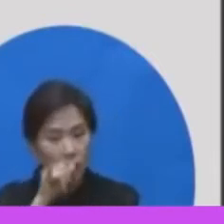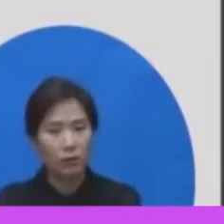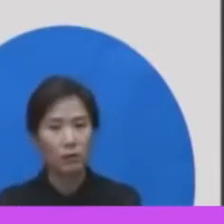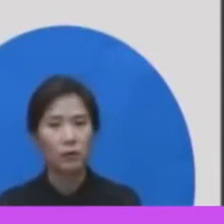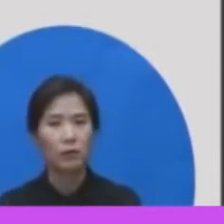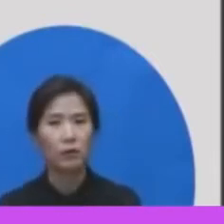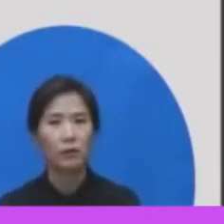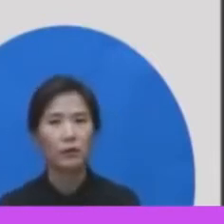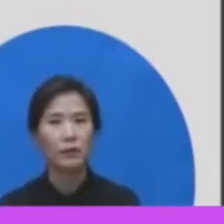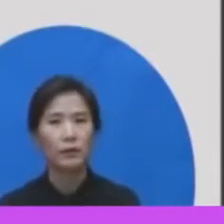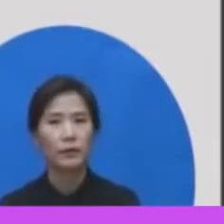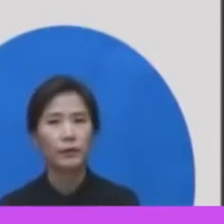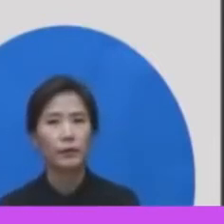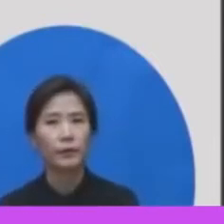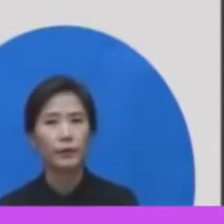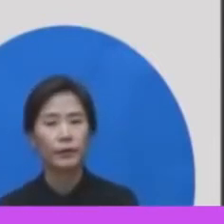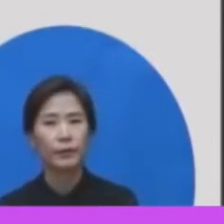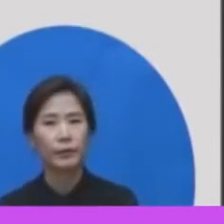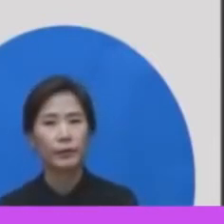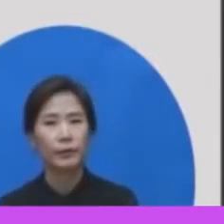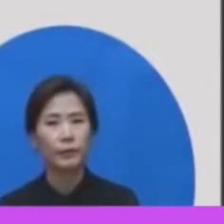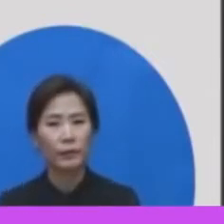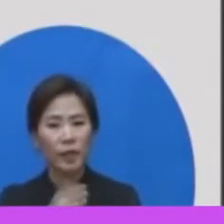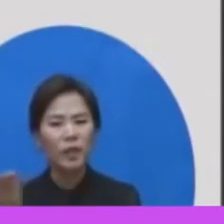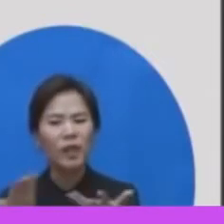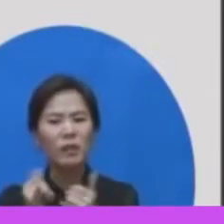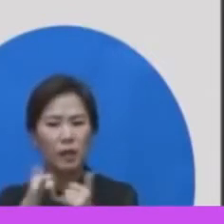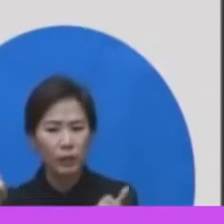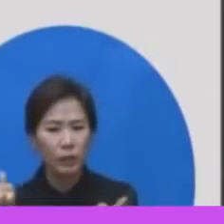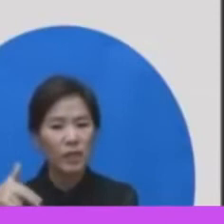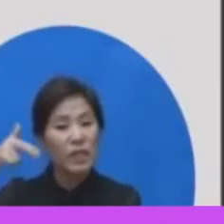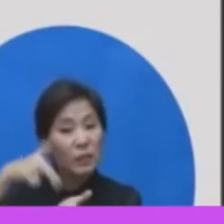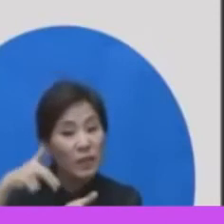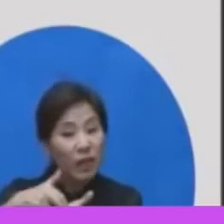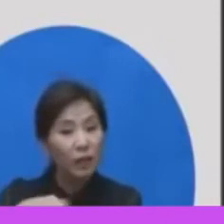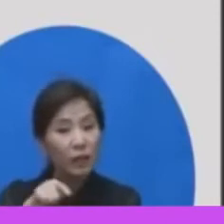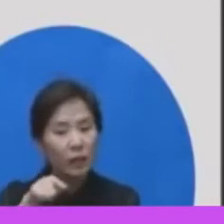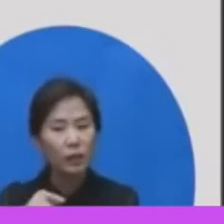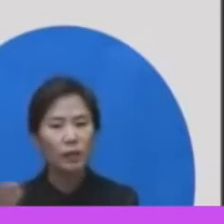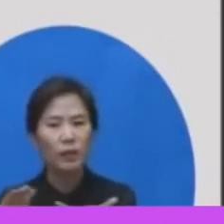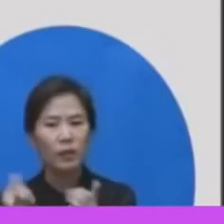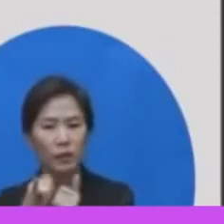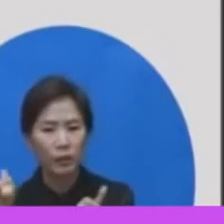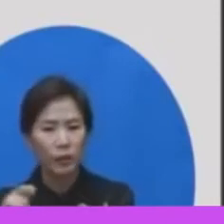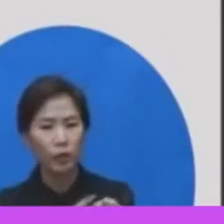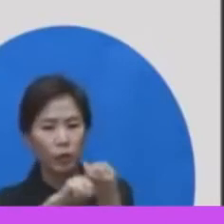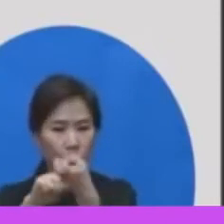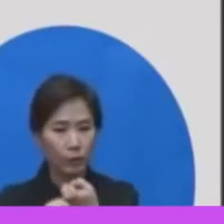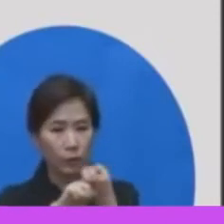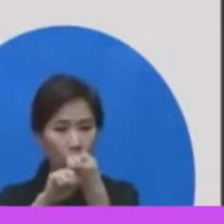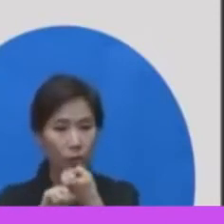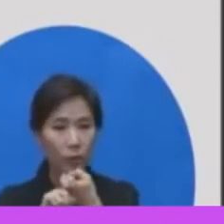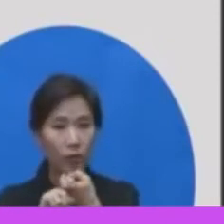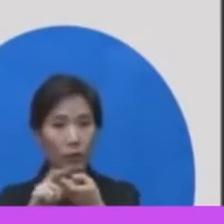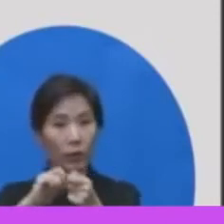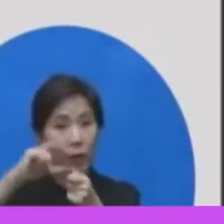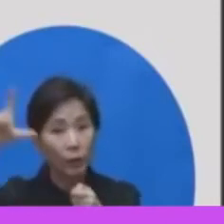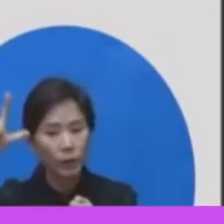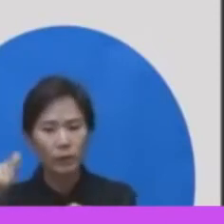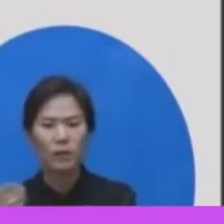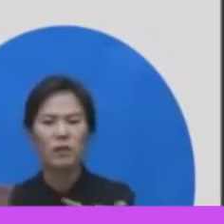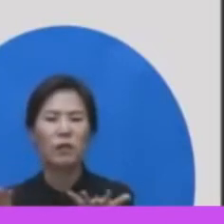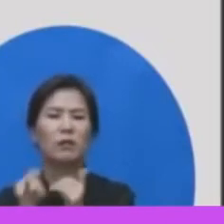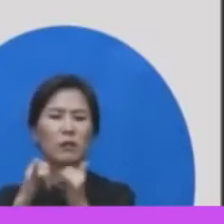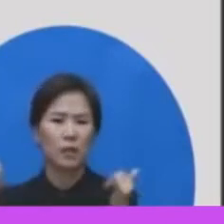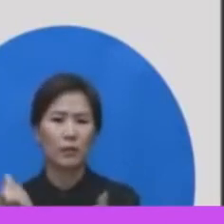담보해야 되지 않을까. 그래서 이 근로자 주체라는 부분들은 근로자가 노조의 구성원인 대부분을 차지하고 양적인